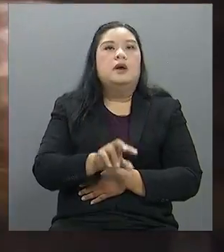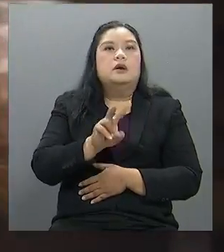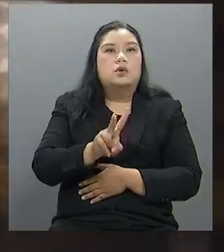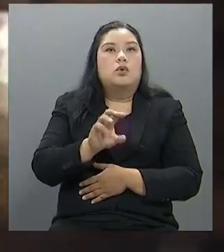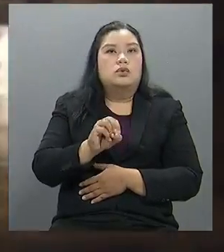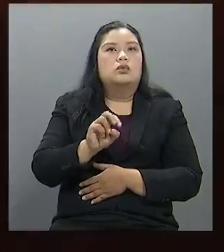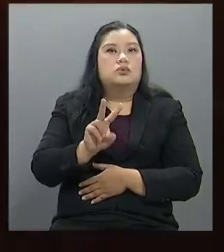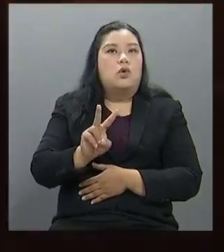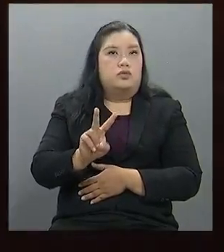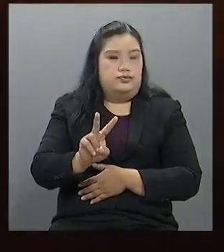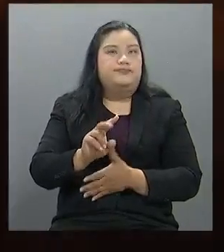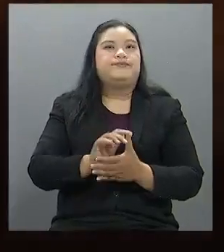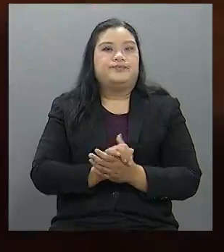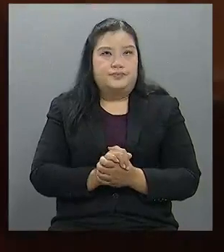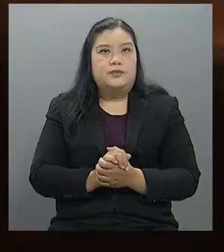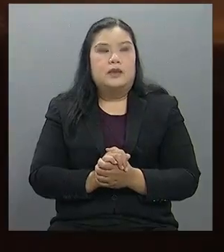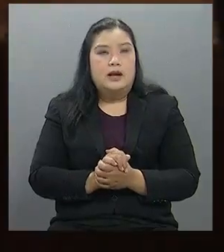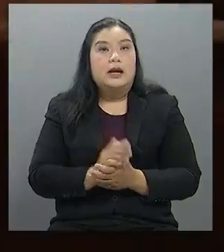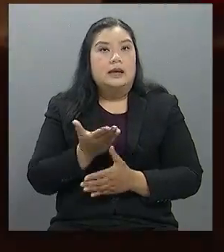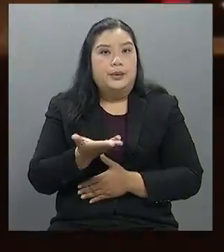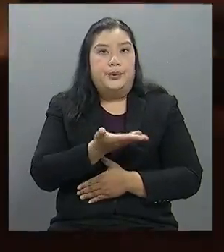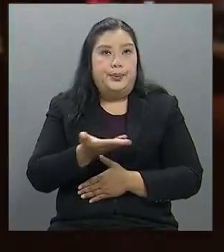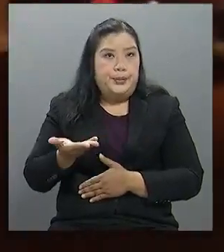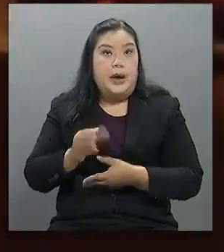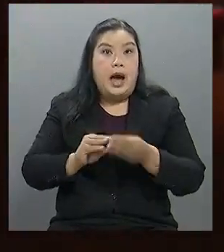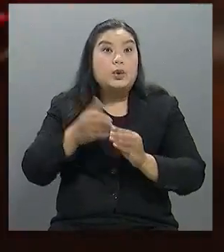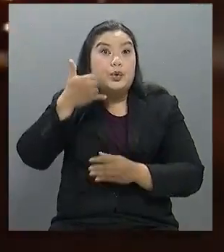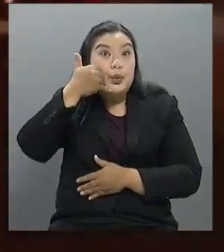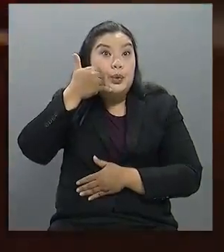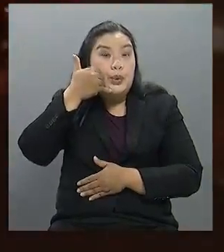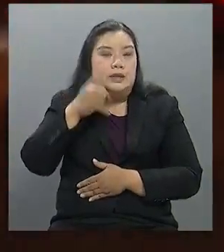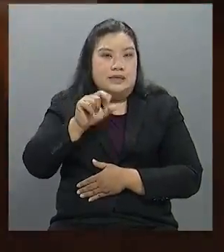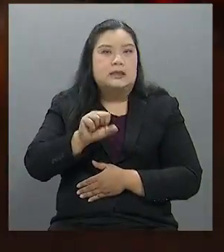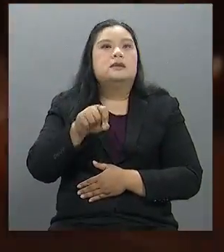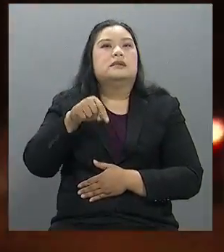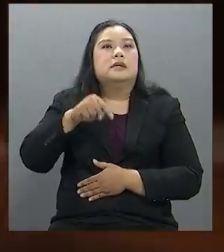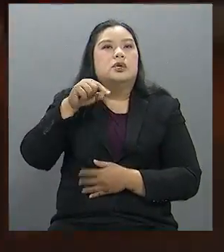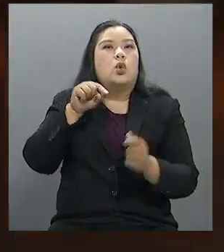035-699-202นะคะอันนี้เป็นเบอร์ของสภ.ชัยโยที่อ่างทอง